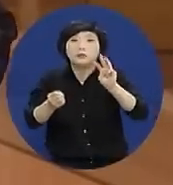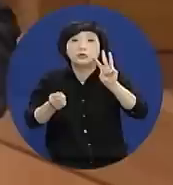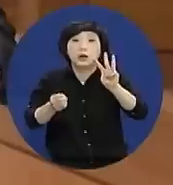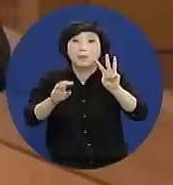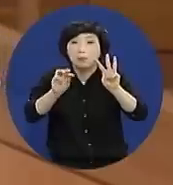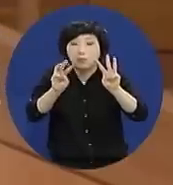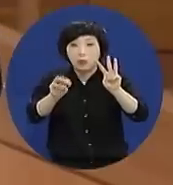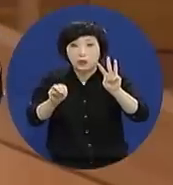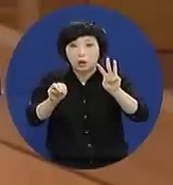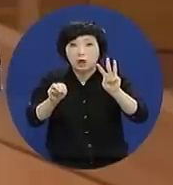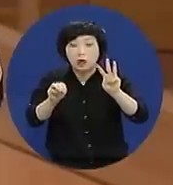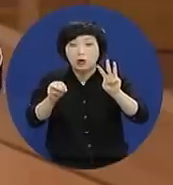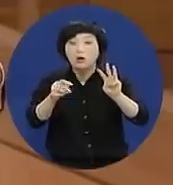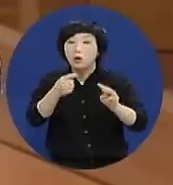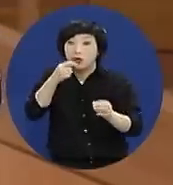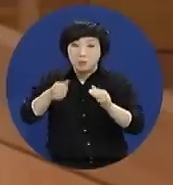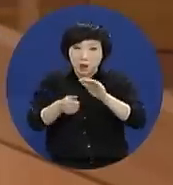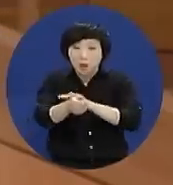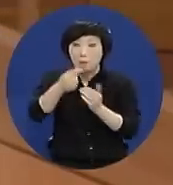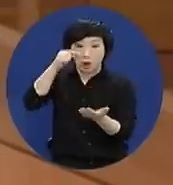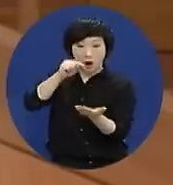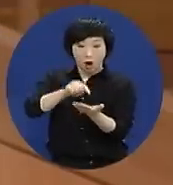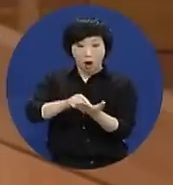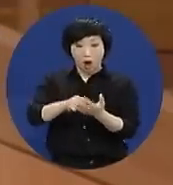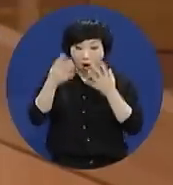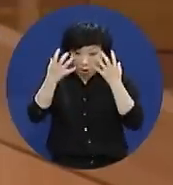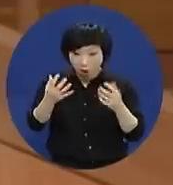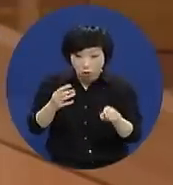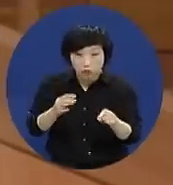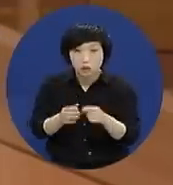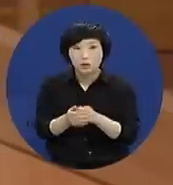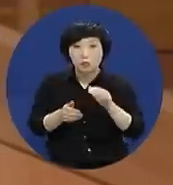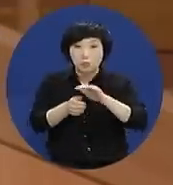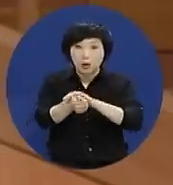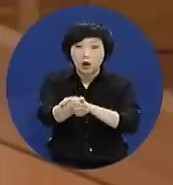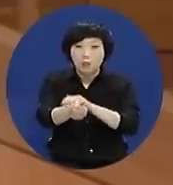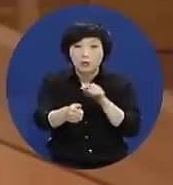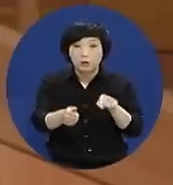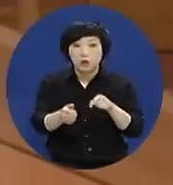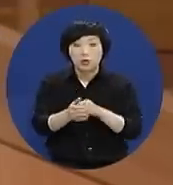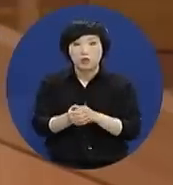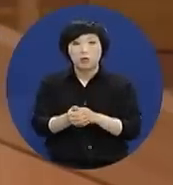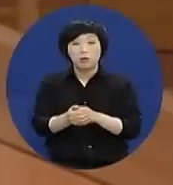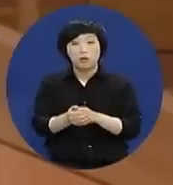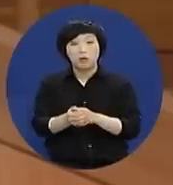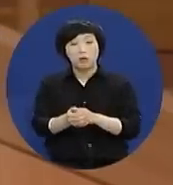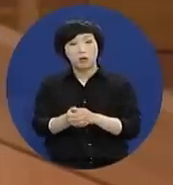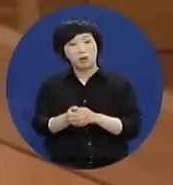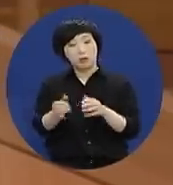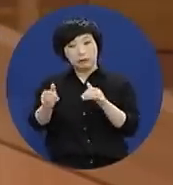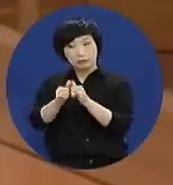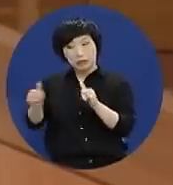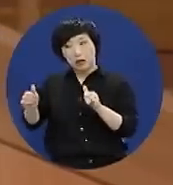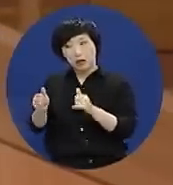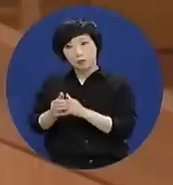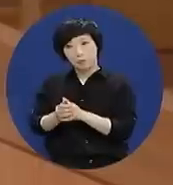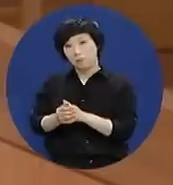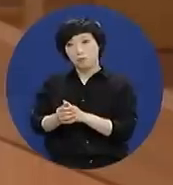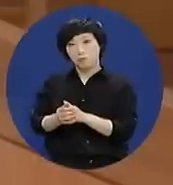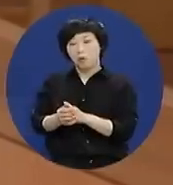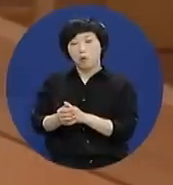は43mだそうですその蛇は